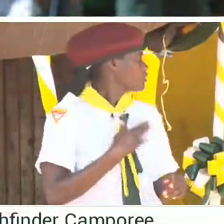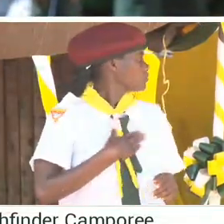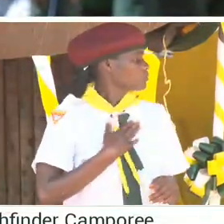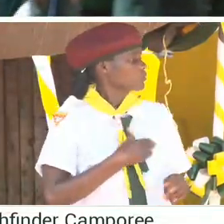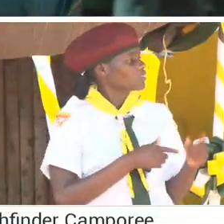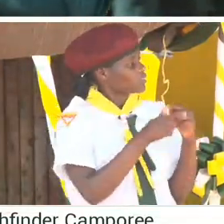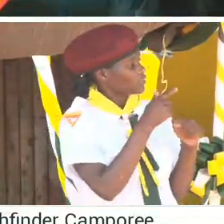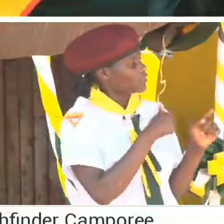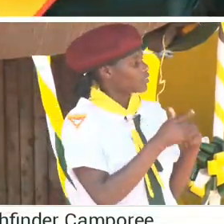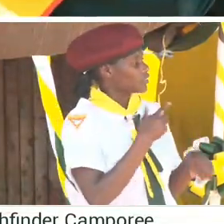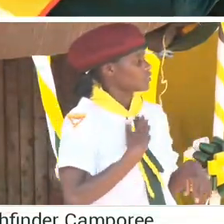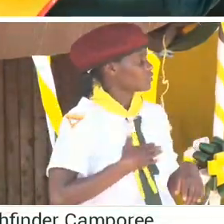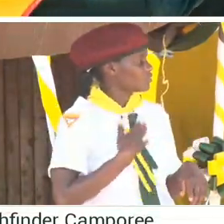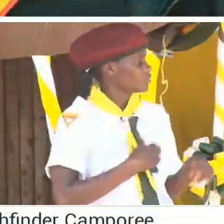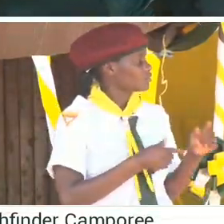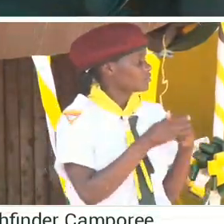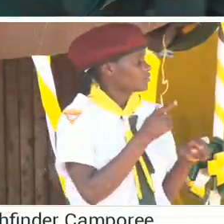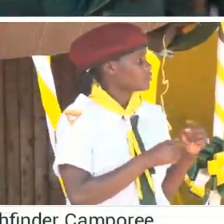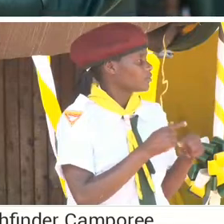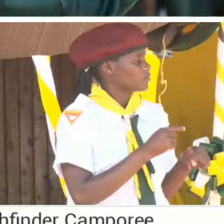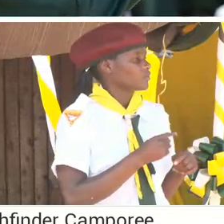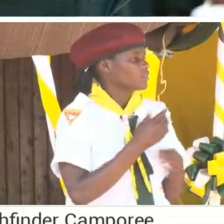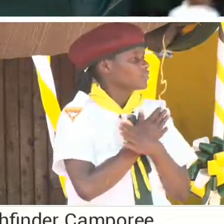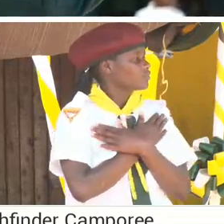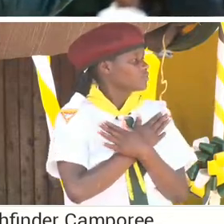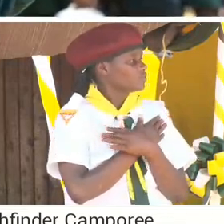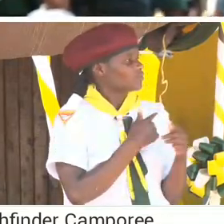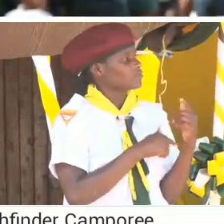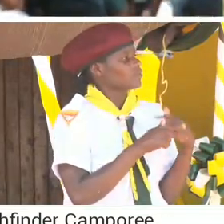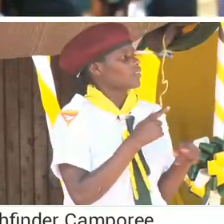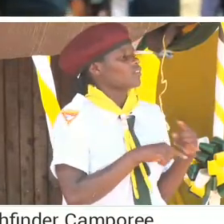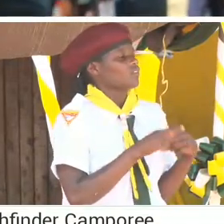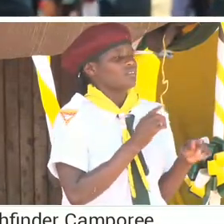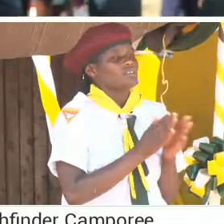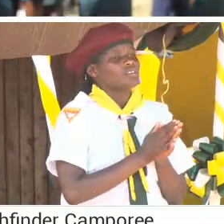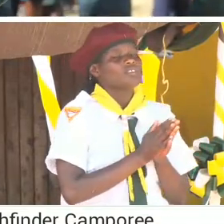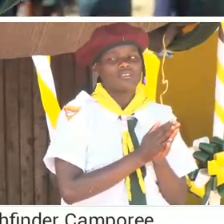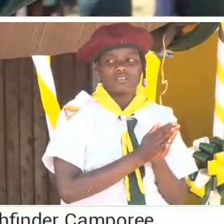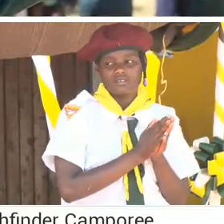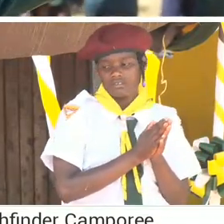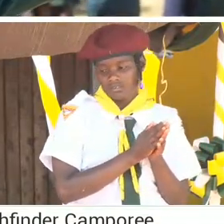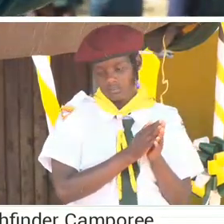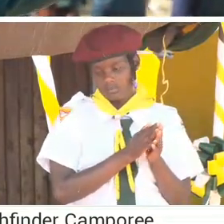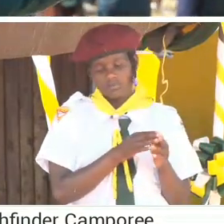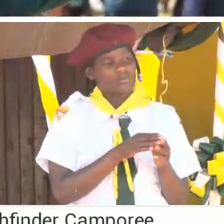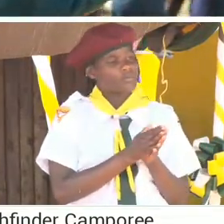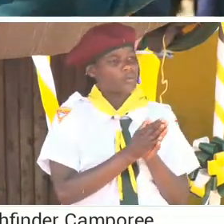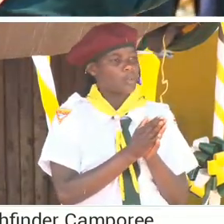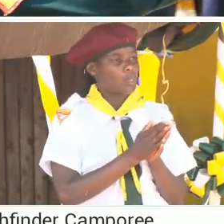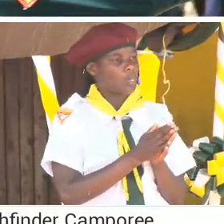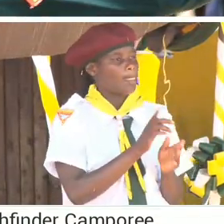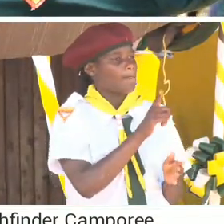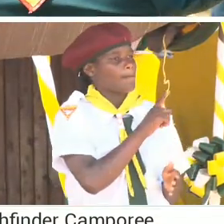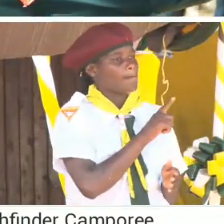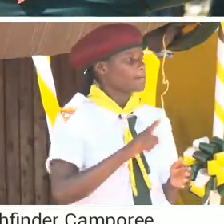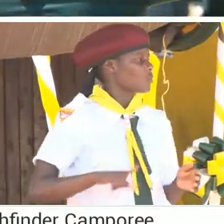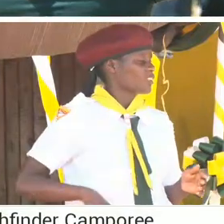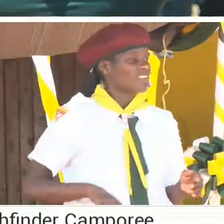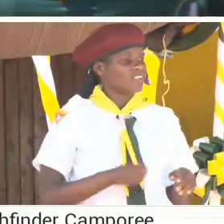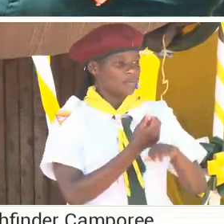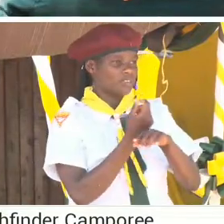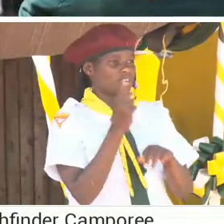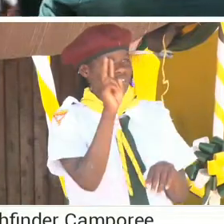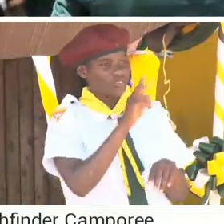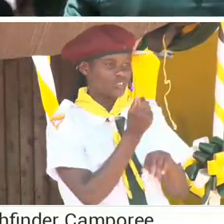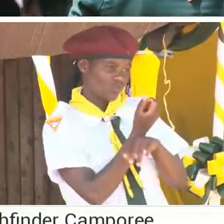songa tu. Njoo. Njoo rafiki. Njoo rafiki. Haijalishi umekuja kwa ajili gani. Bwana ameitumia dakika hii